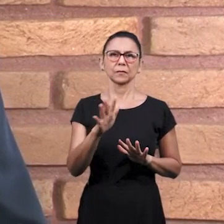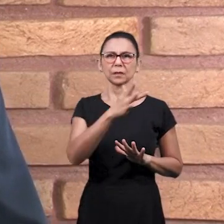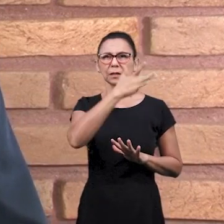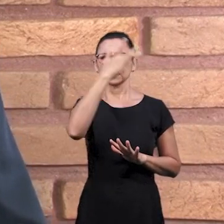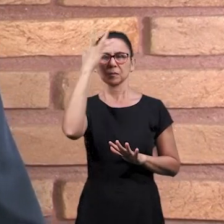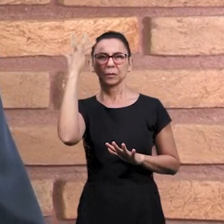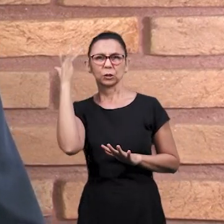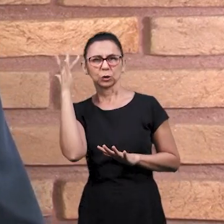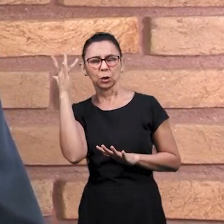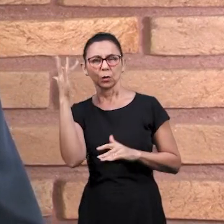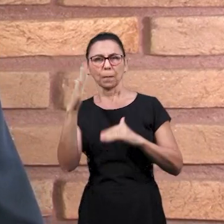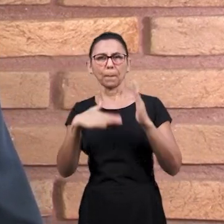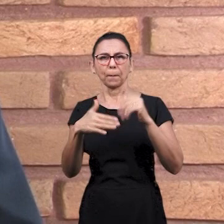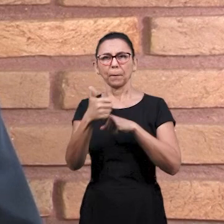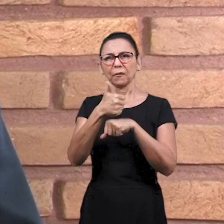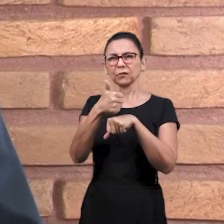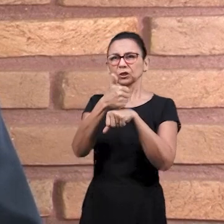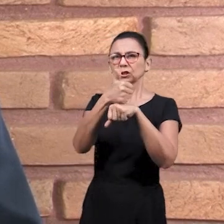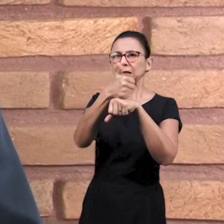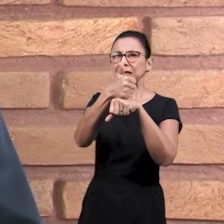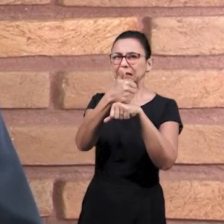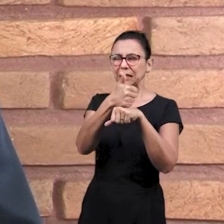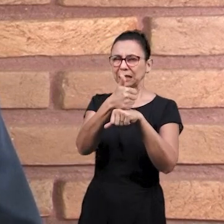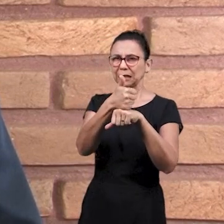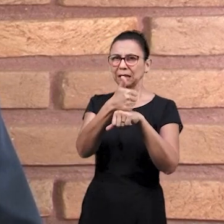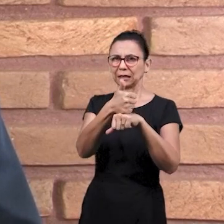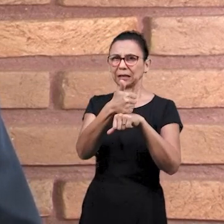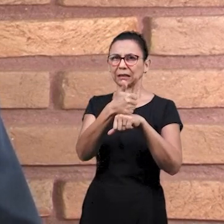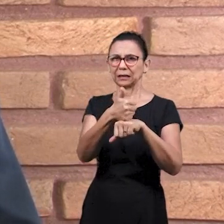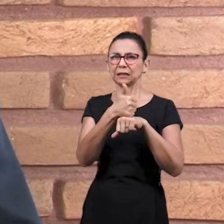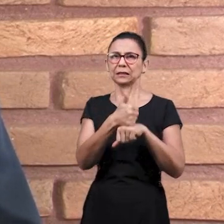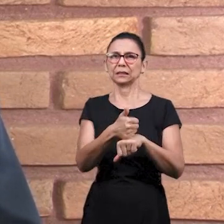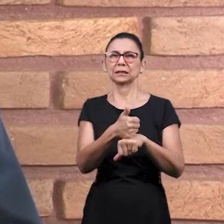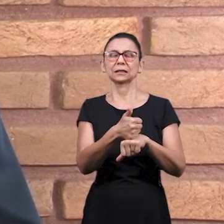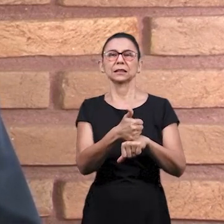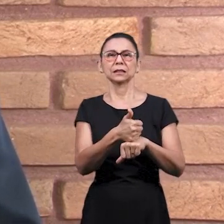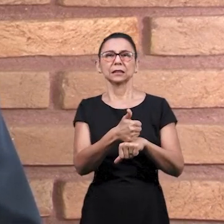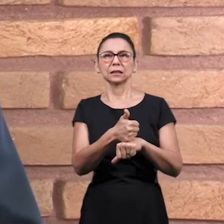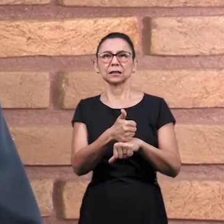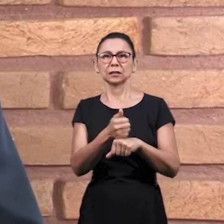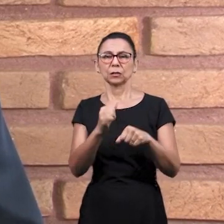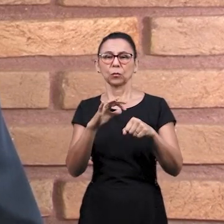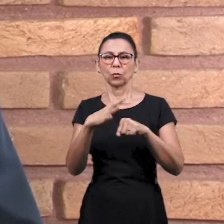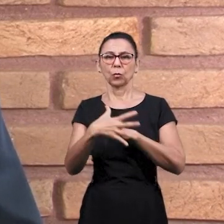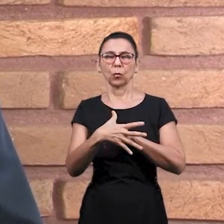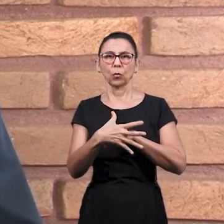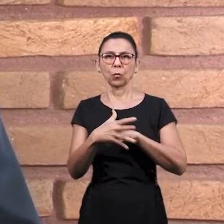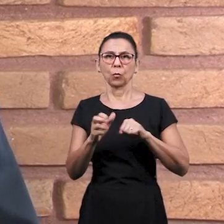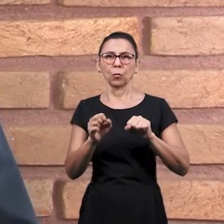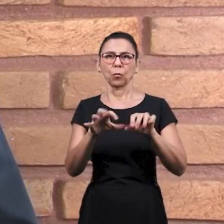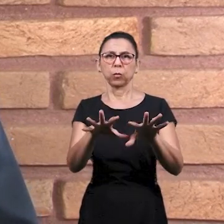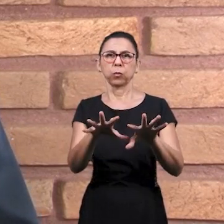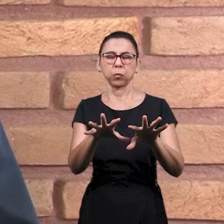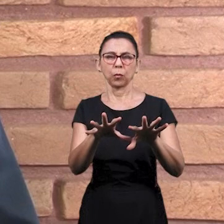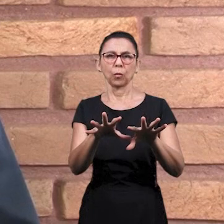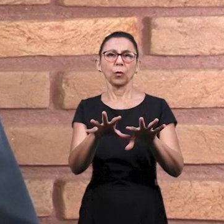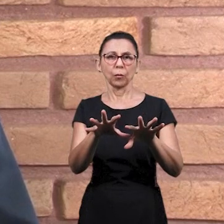тех, кто трудится, кто работает, для тех, кто